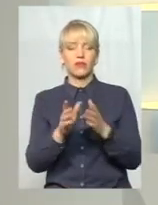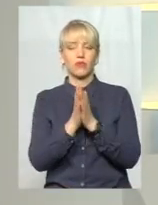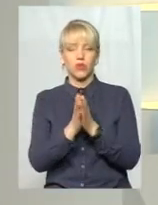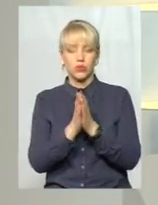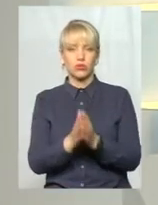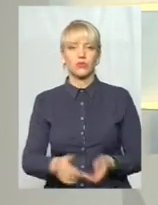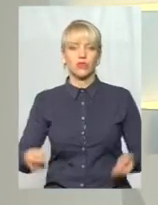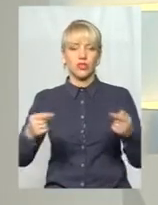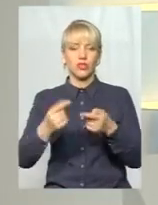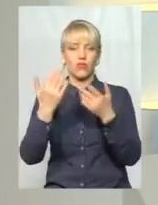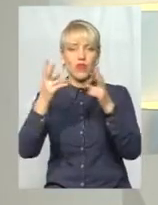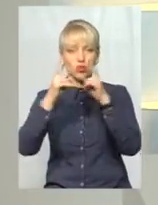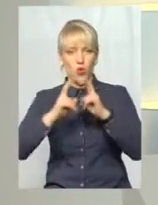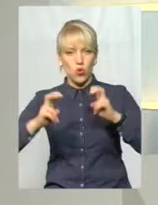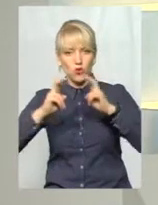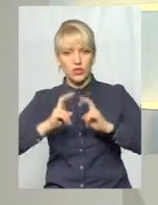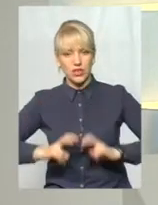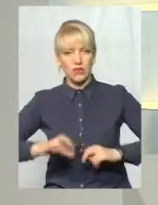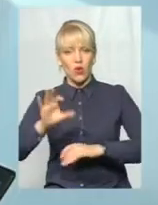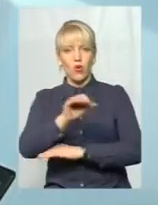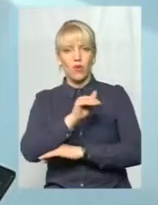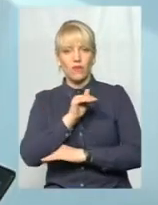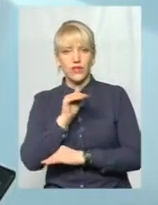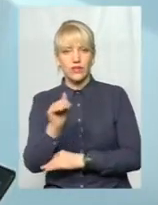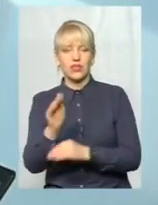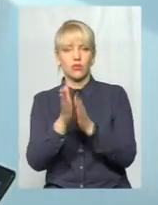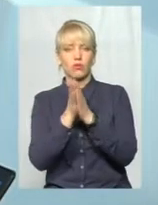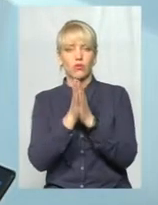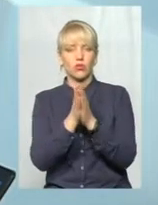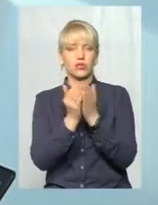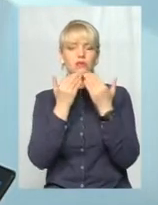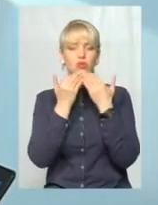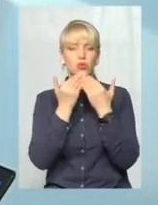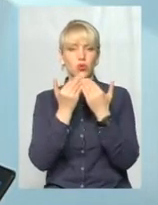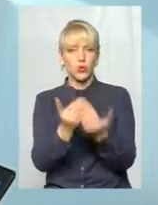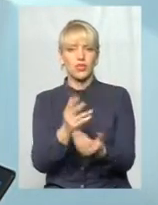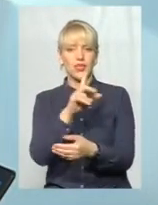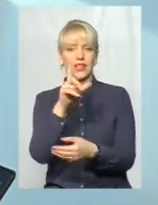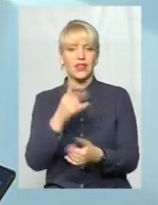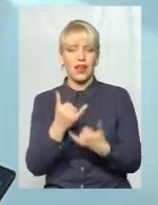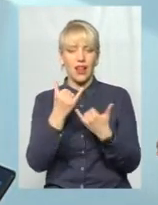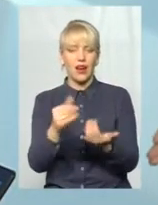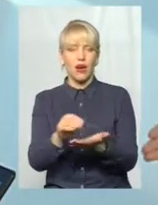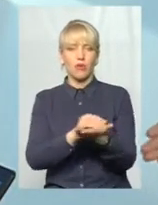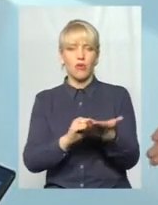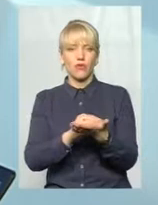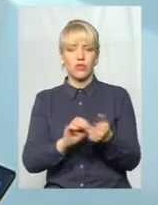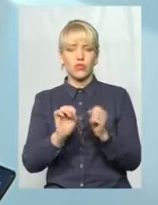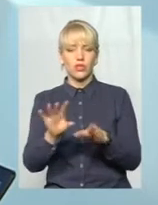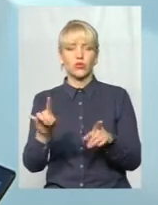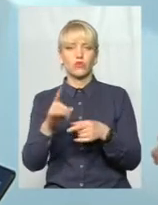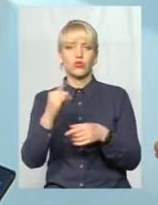згідно вашого розслідування, офіційно просимо звернутися для повторної здачі, тому що от-от-от-от, у